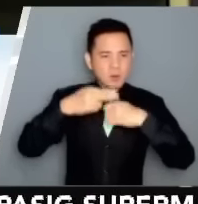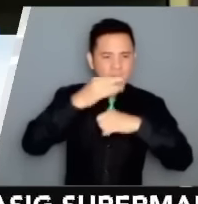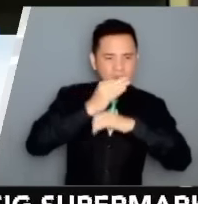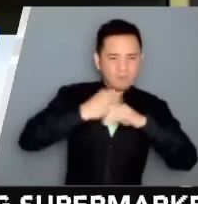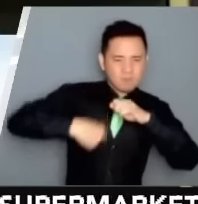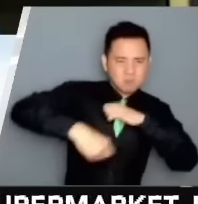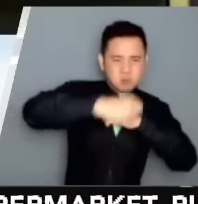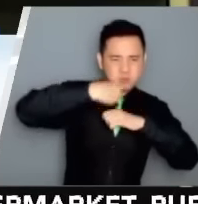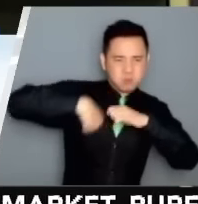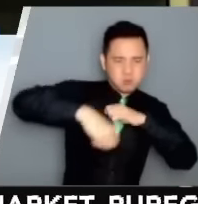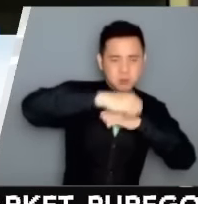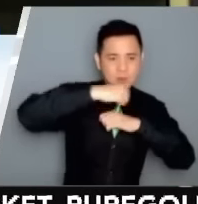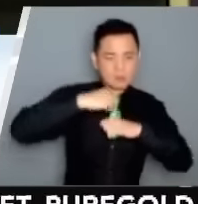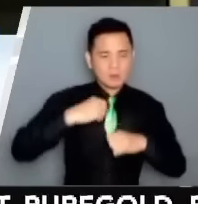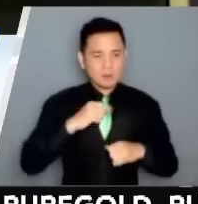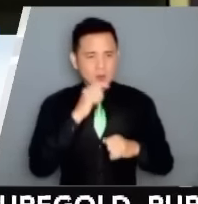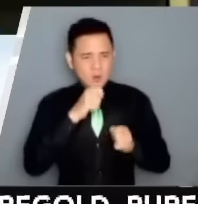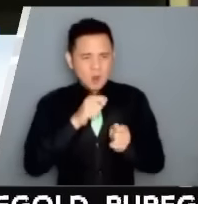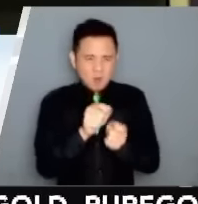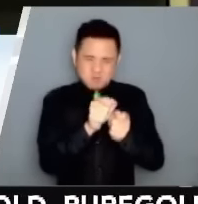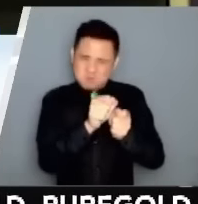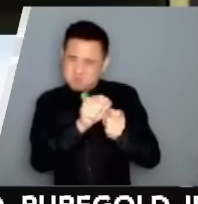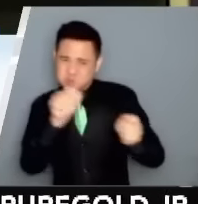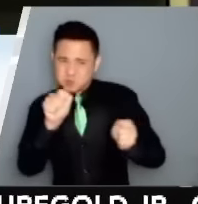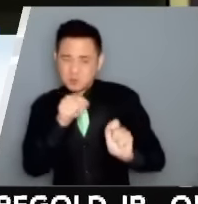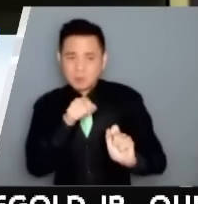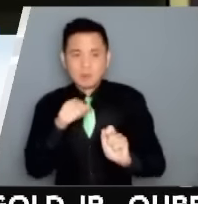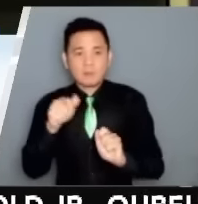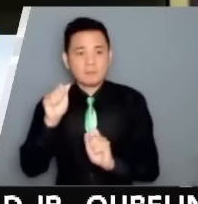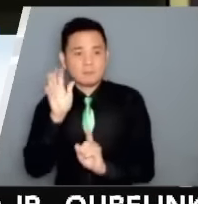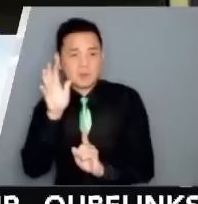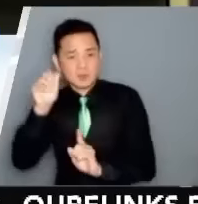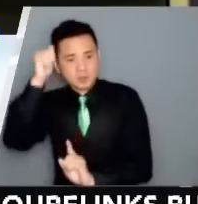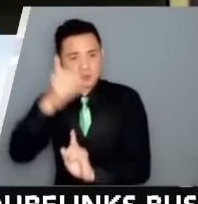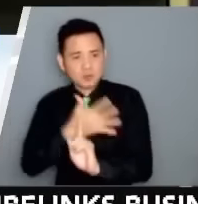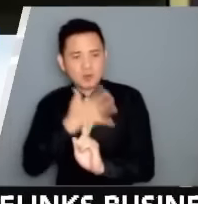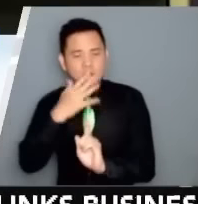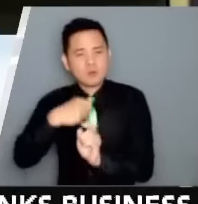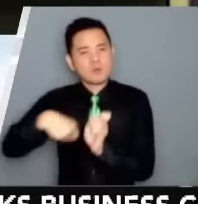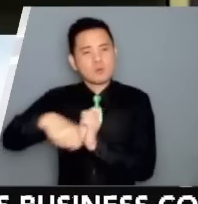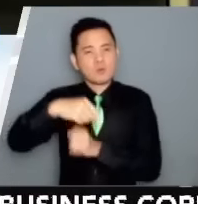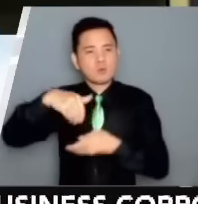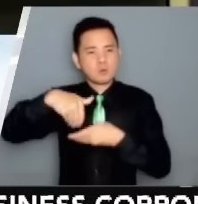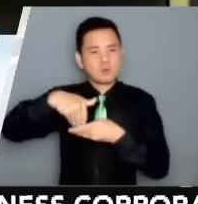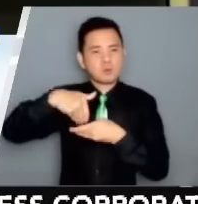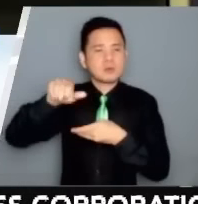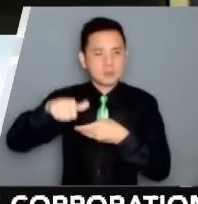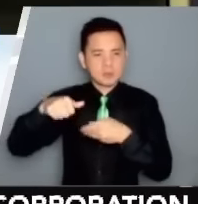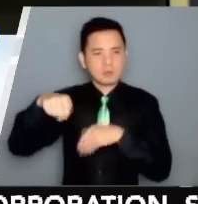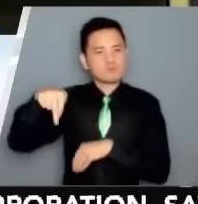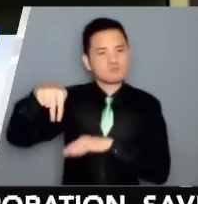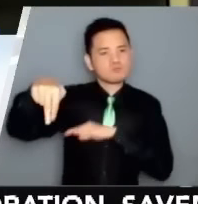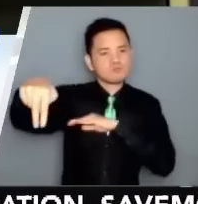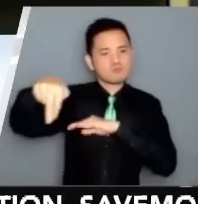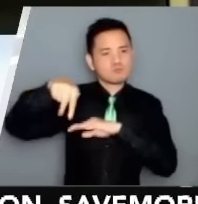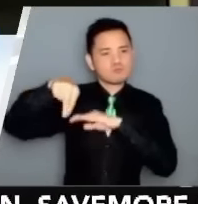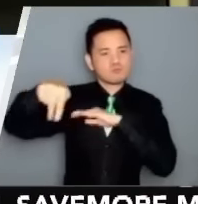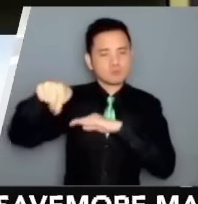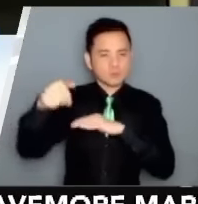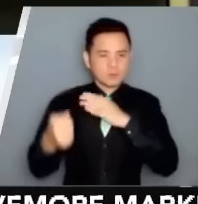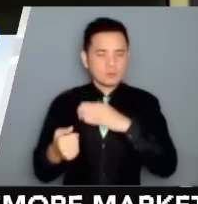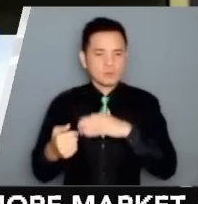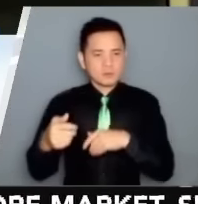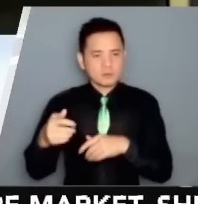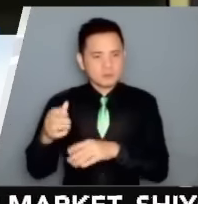daughter ko medyo maluwag yung sa kanila so si Mama nakakapaglakad hanggang sa kitchen Kumuha siya ng ng gunting tos isa-isa na